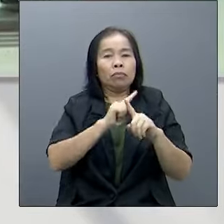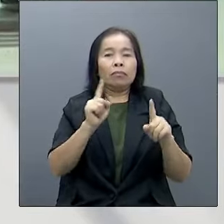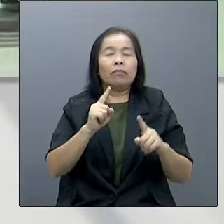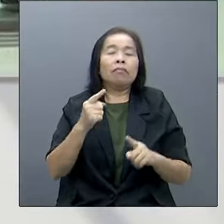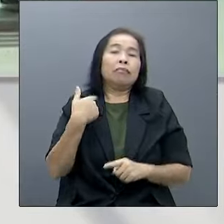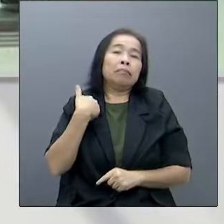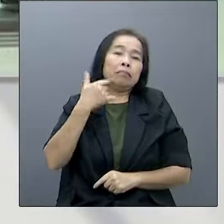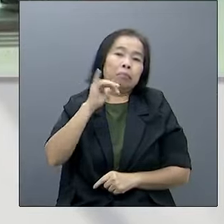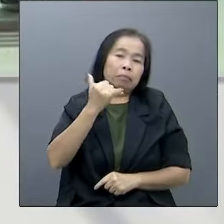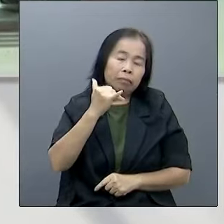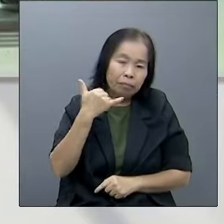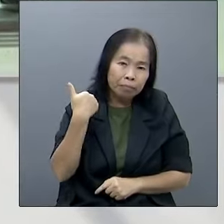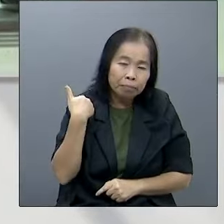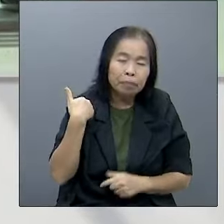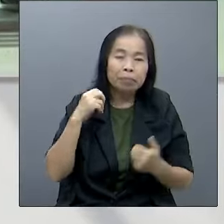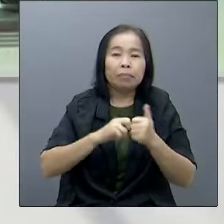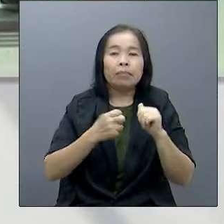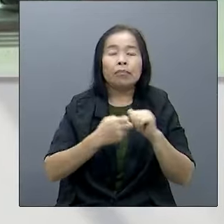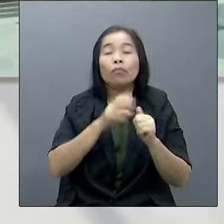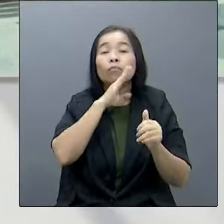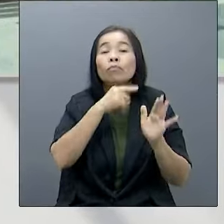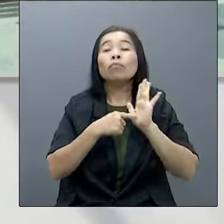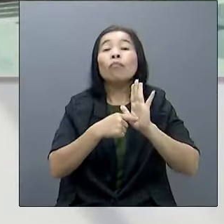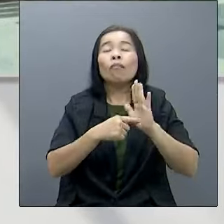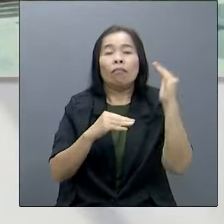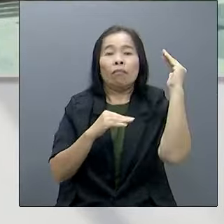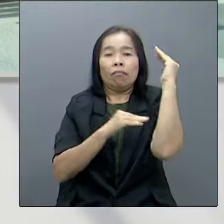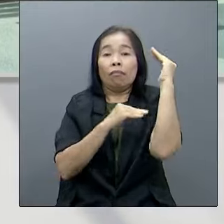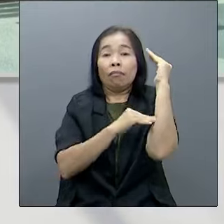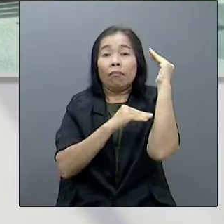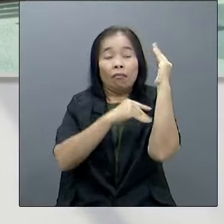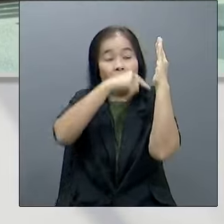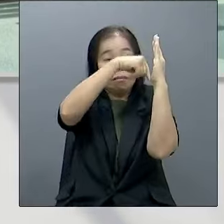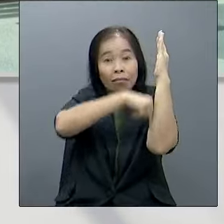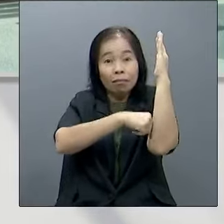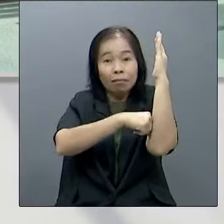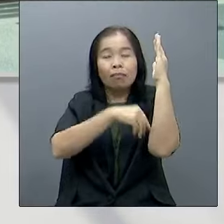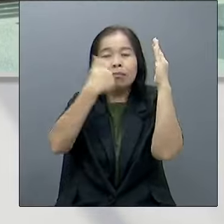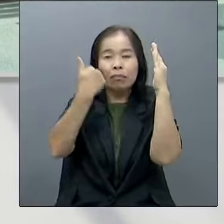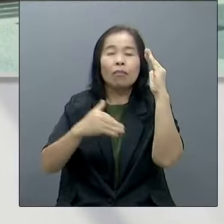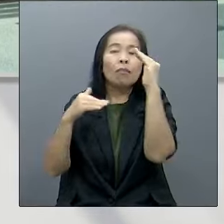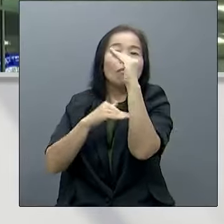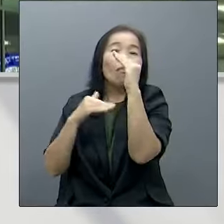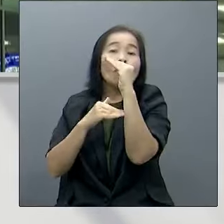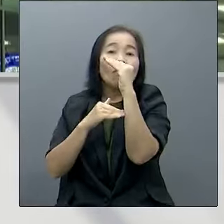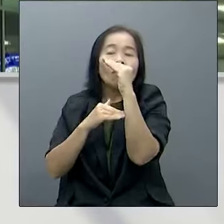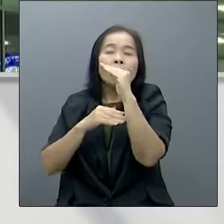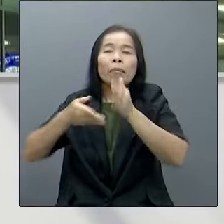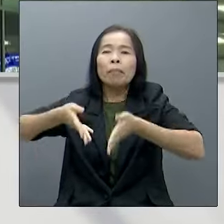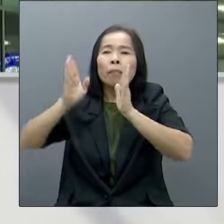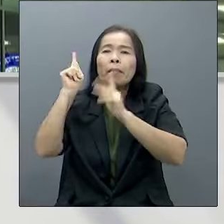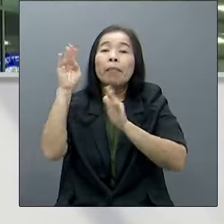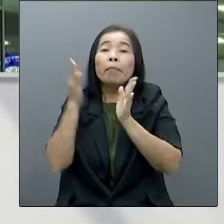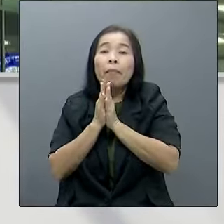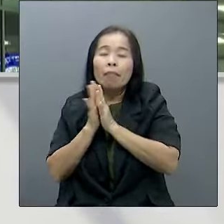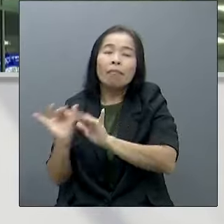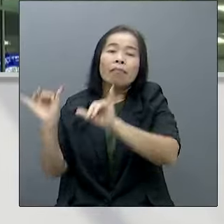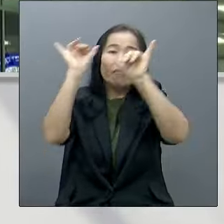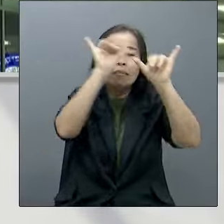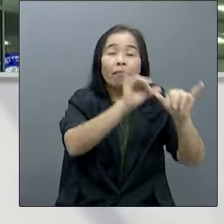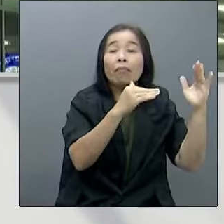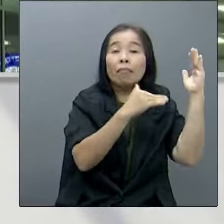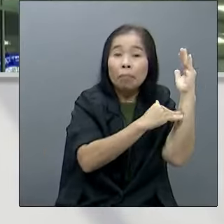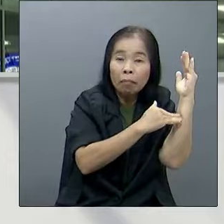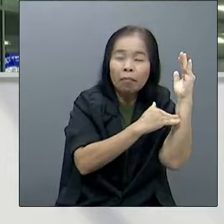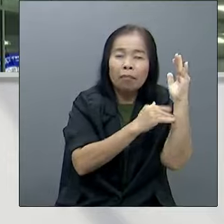ขึ้นอยู่ตลอดเวลาอยู่แล้นะคะยกตวอย่างสายใต้เมื่อก่อนอาจจะอยู่ที่แยกไฟชายแล้วก็ย้ายสถานีไปอยู่ตรปเปิกลาวแล้ทนี้พอมัแ